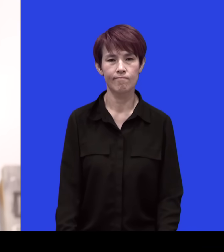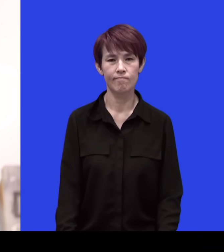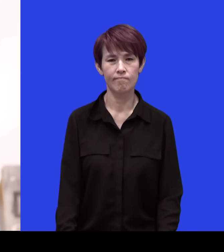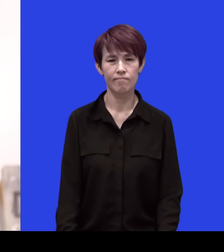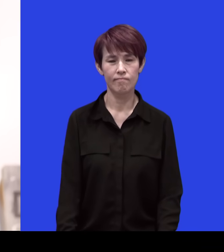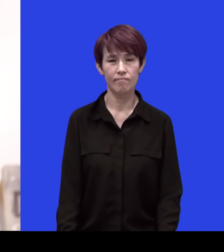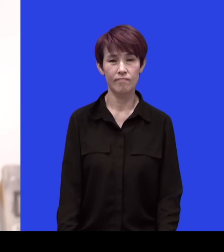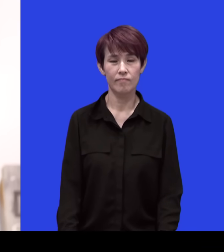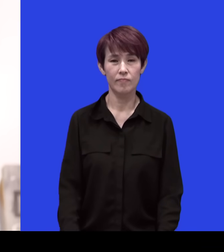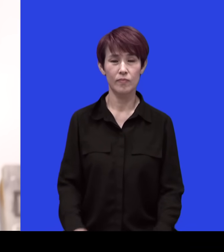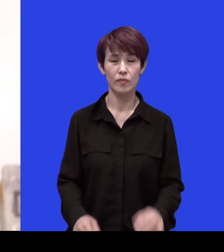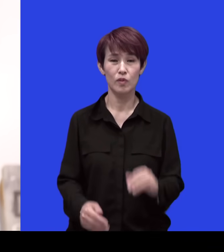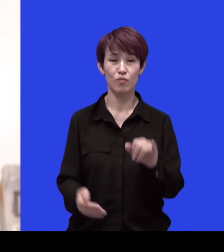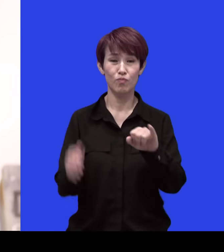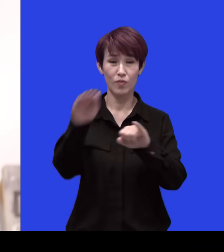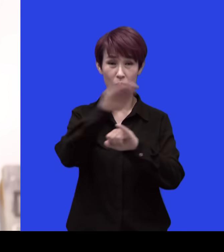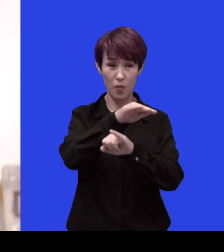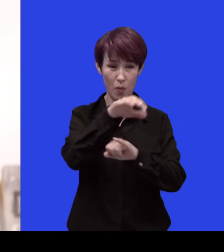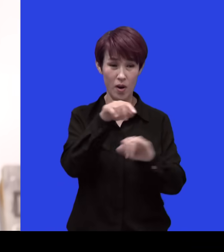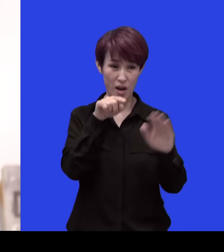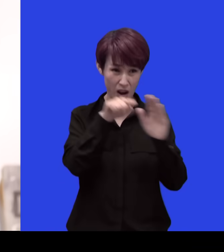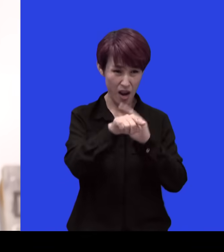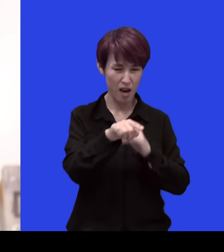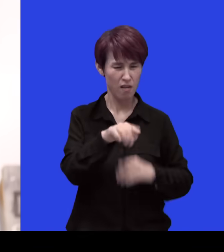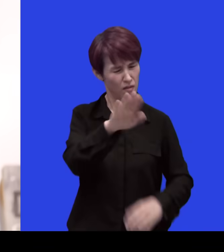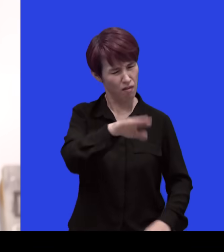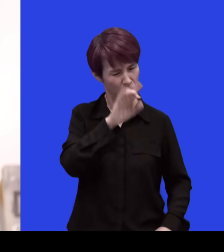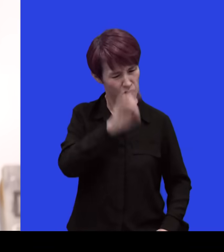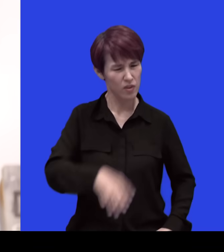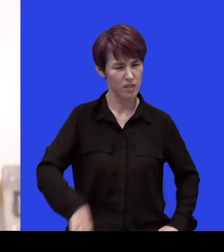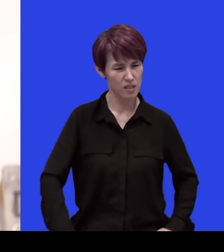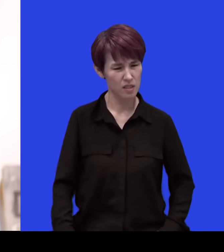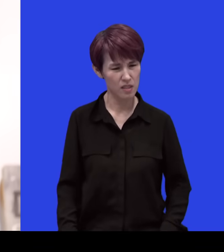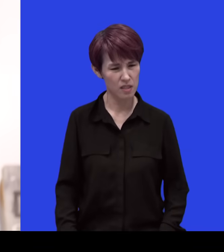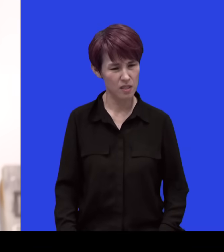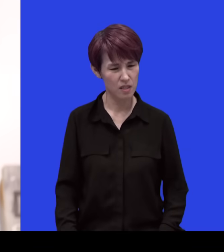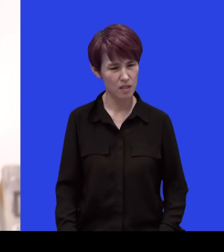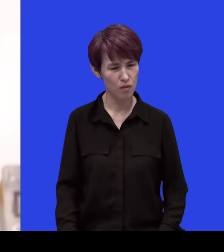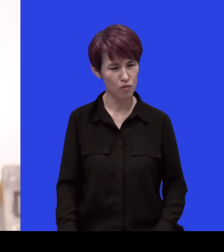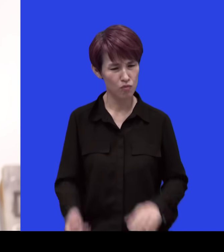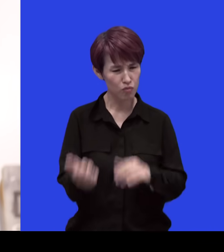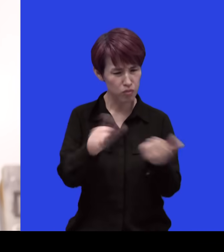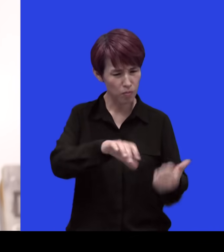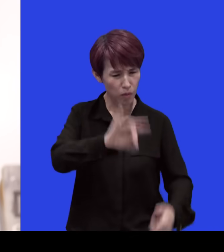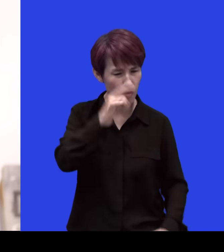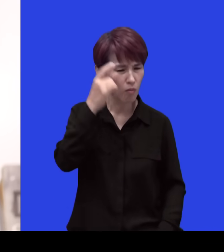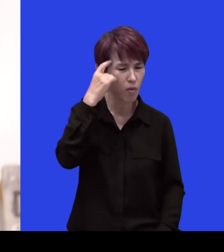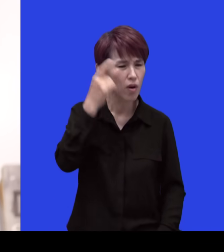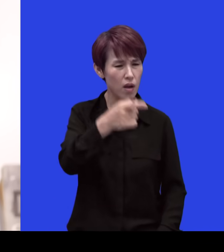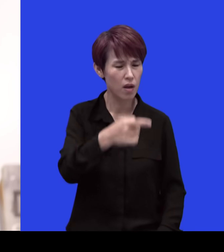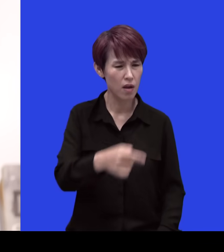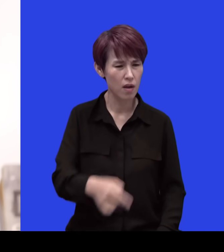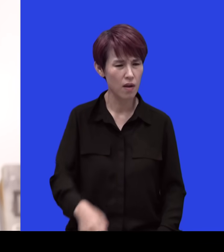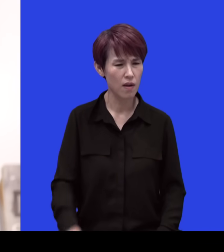은경아 너 이러면 안 되지. 이게 무슨 소리냐.